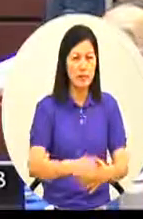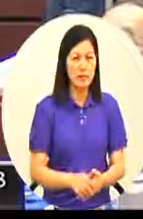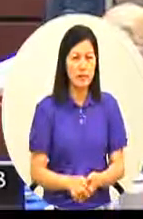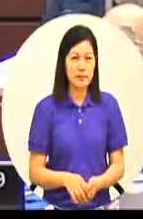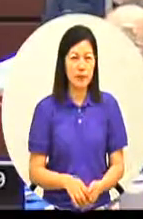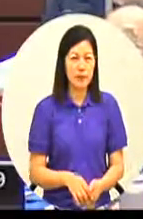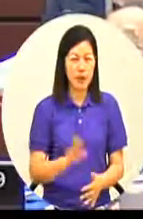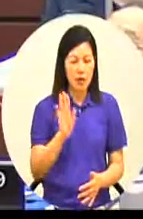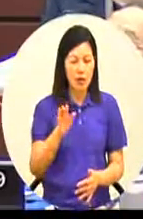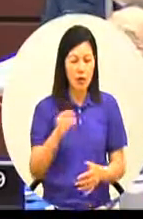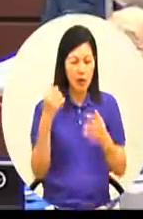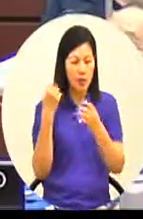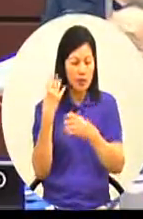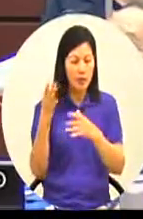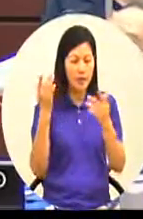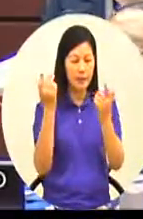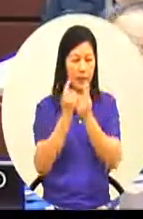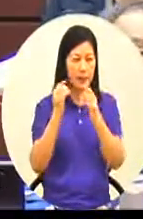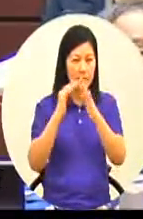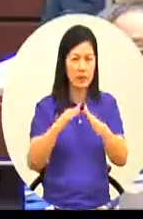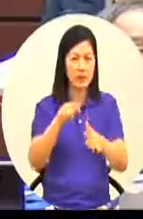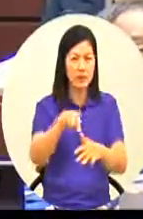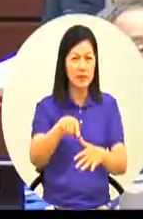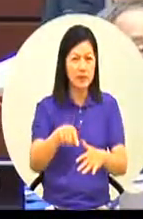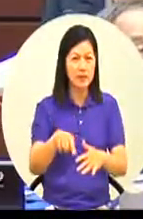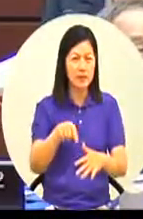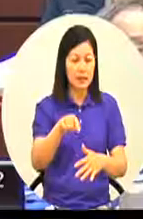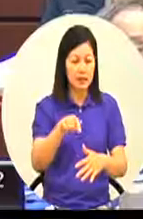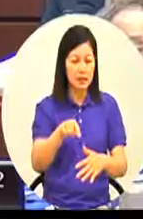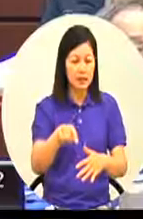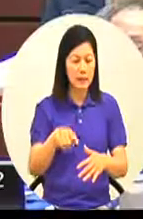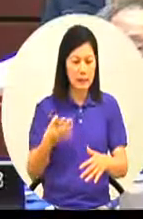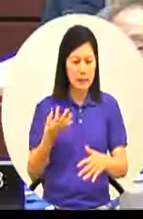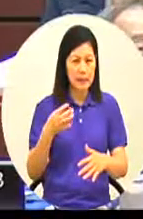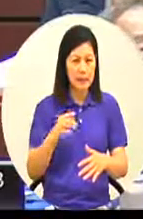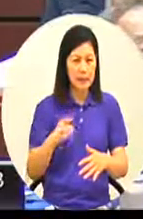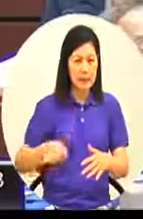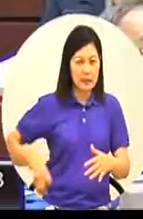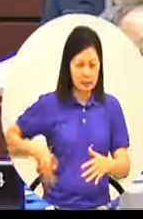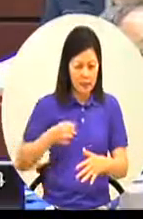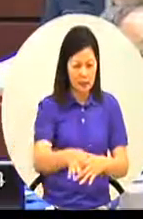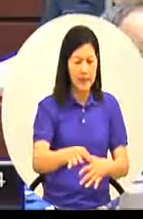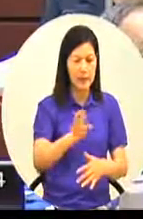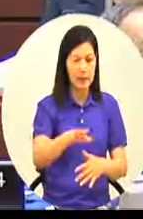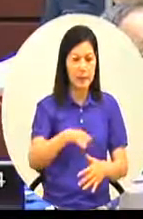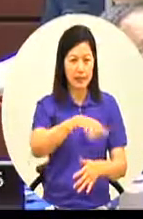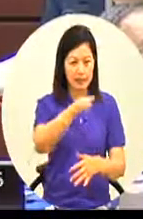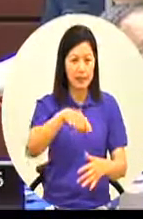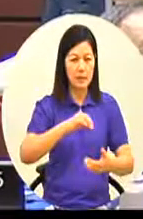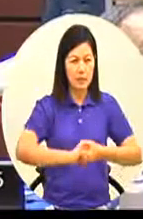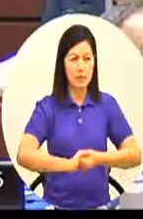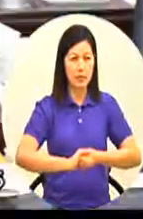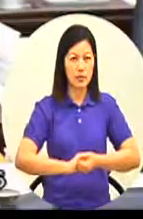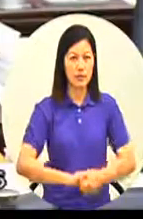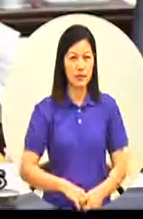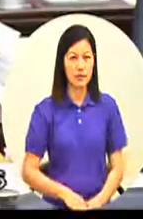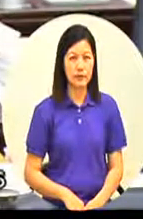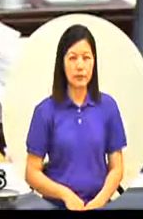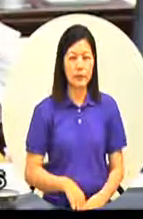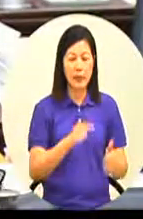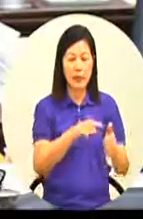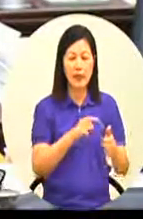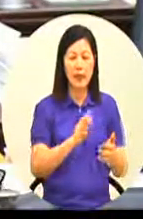建议款，那他有一个议员在达官里，他把他的钱拿出来让大家决定。哎， 对，当然他做后面衍